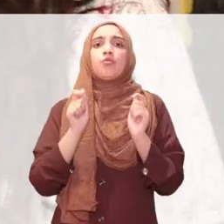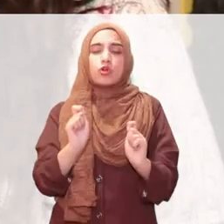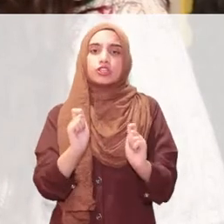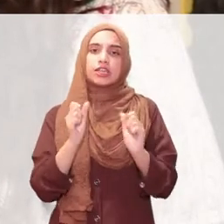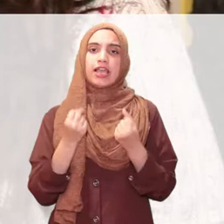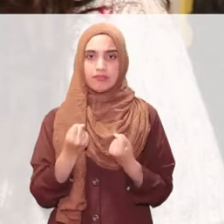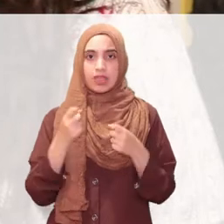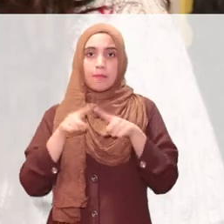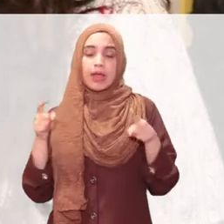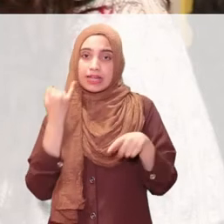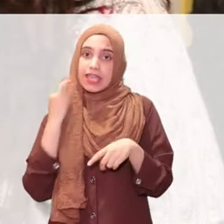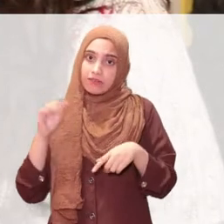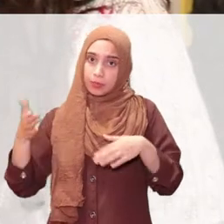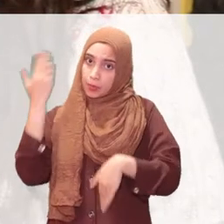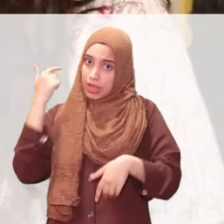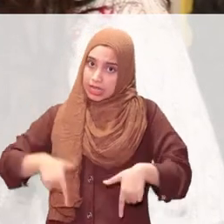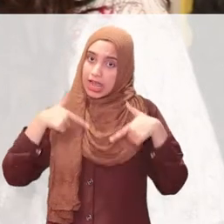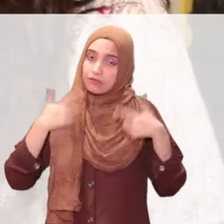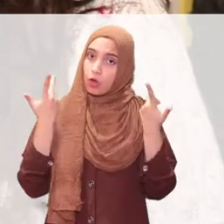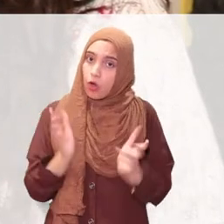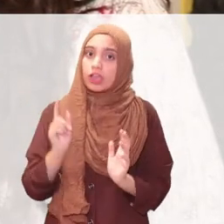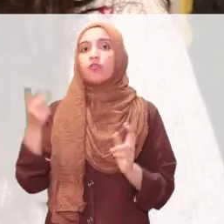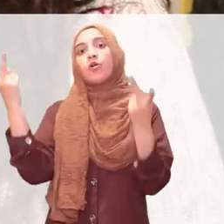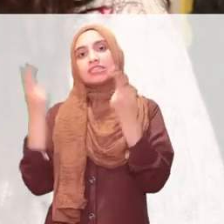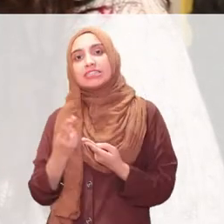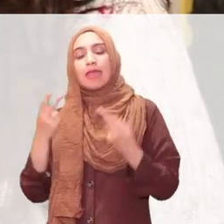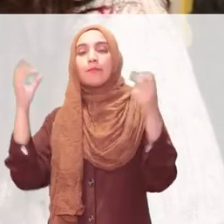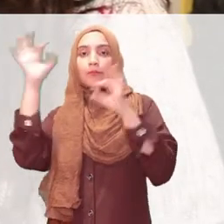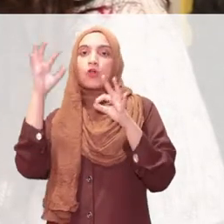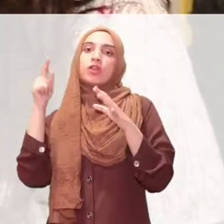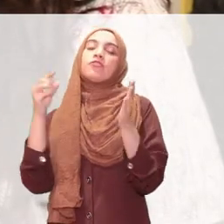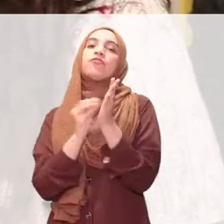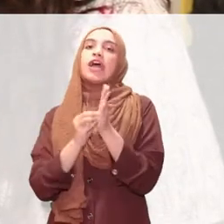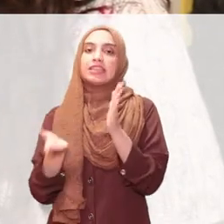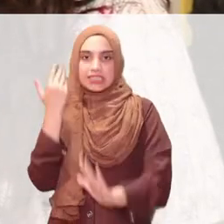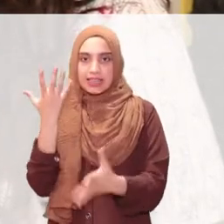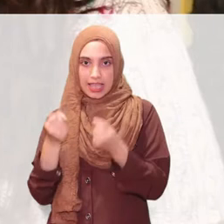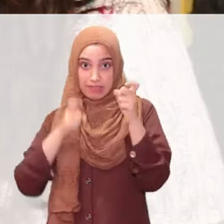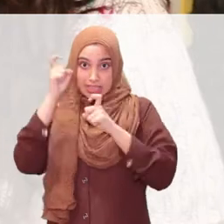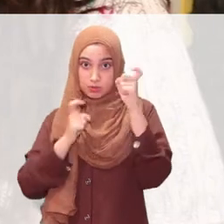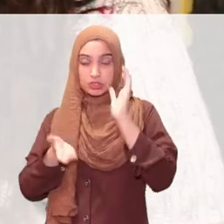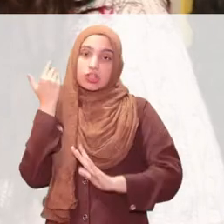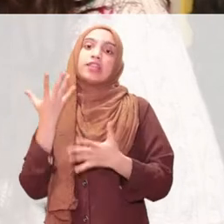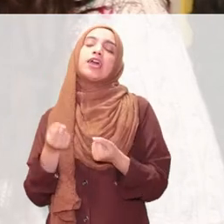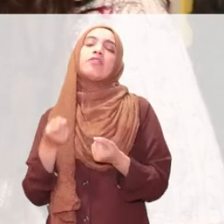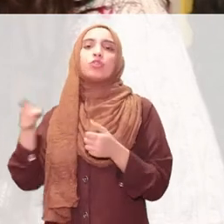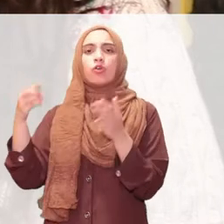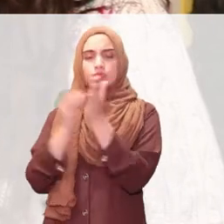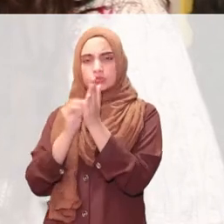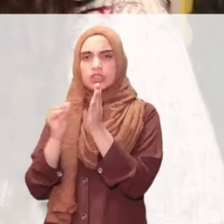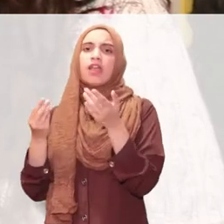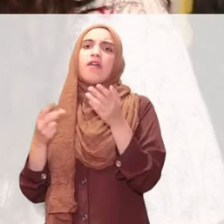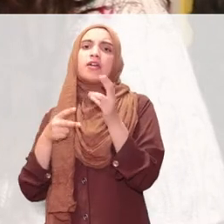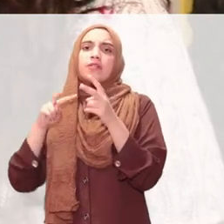अमरीकी सैन्य चढकर बहुत बड़ा इंफेक्शन होता है आपके पास कुछ एडवांटेज होते हैं एस योर जींस के साथ आते हैं लेकिन